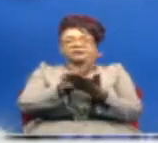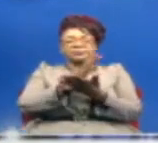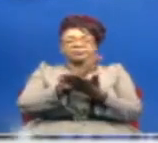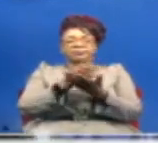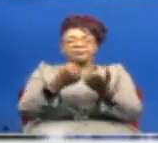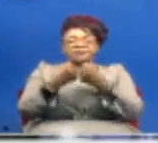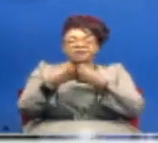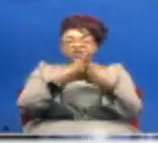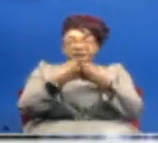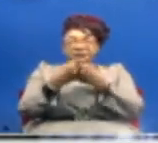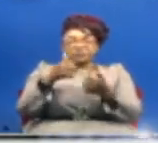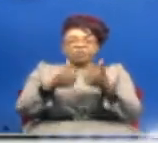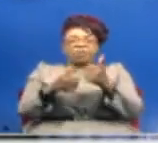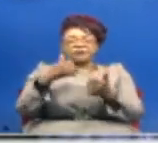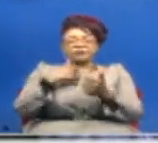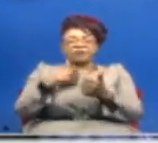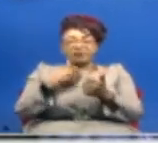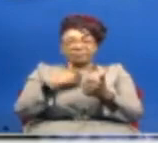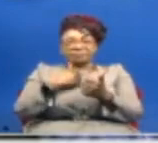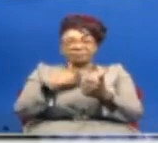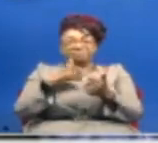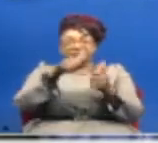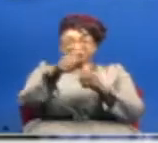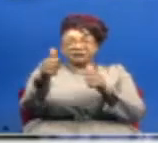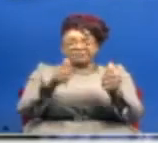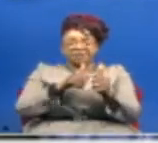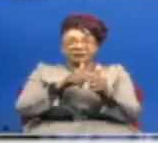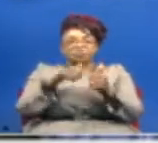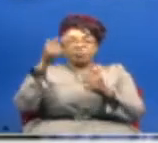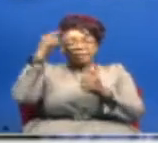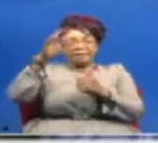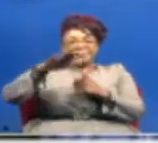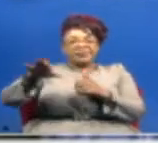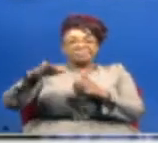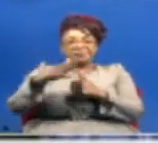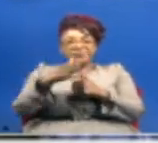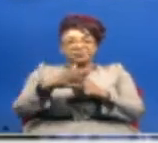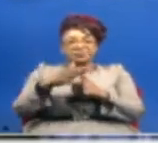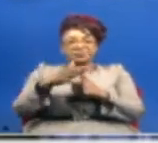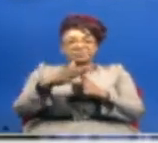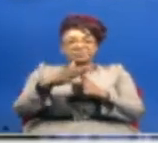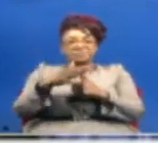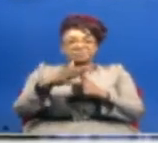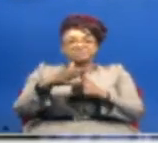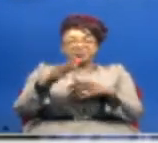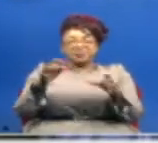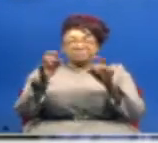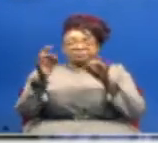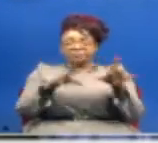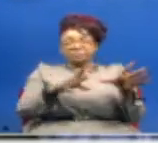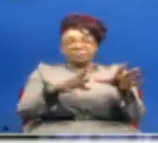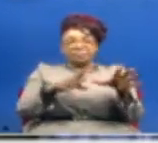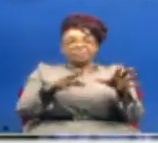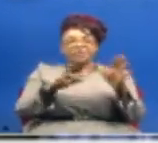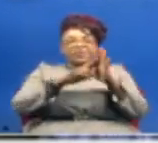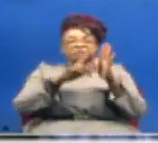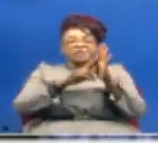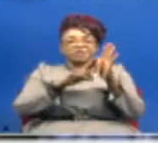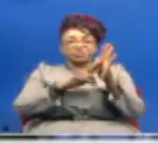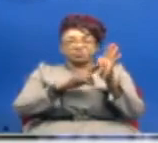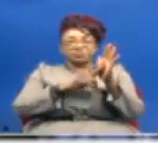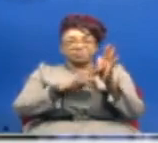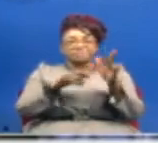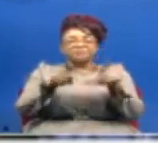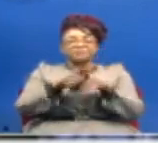tumekuwa nayo ni setbacks. Unakumbuka mambo ya parliament walitupilia mbali mambo ya regulations. Unajua